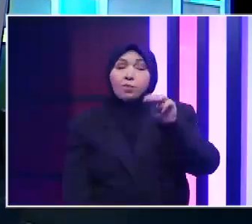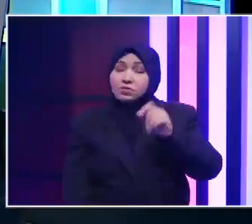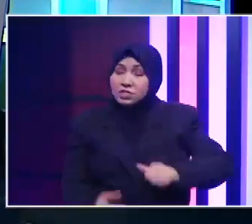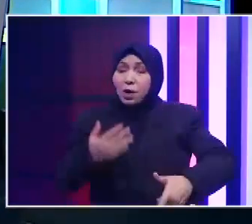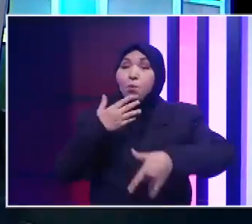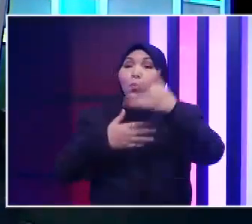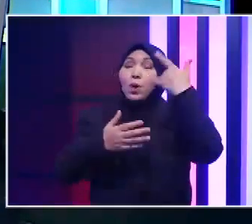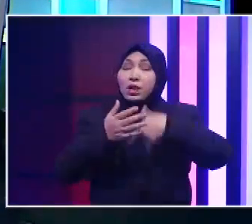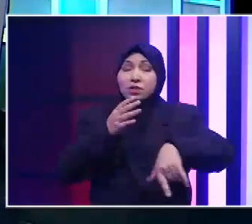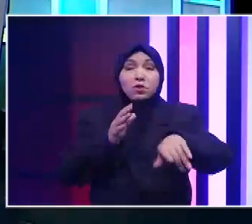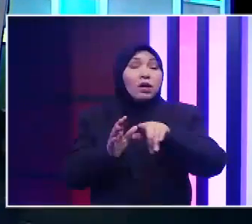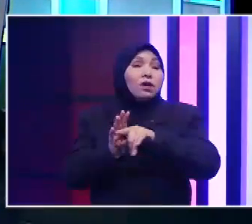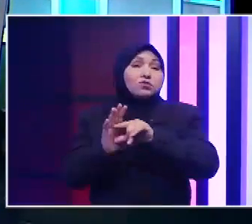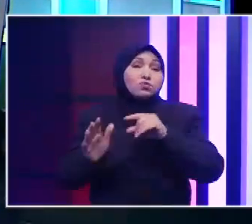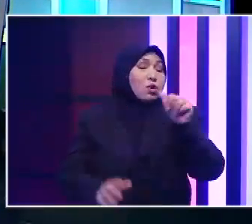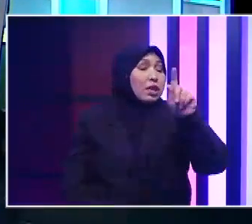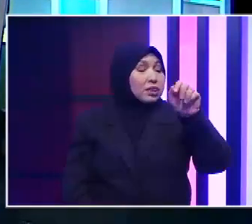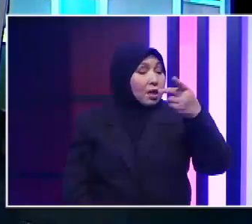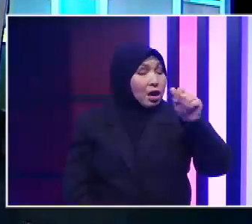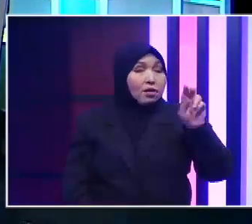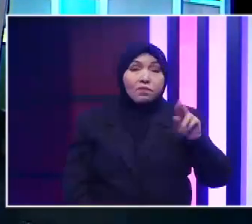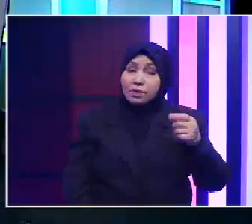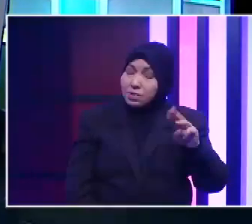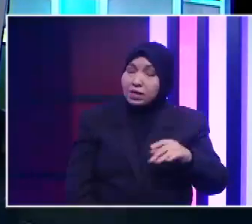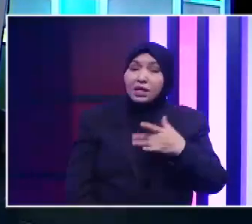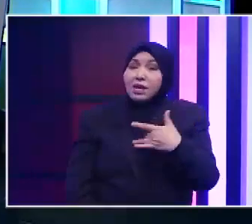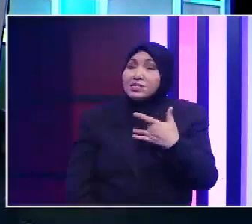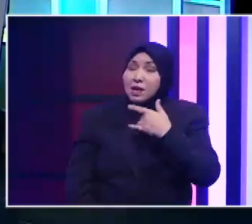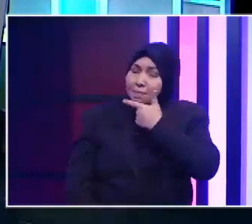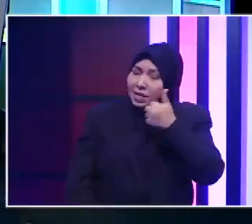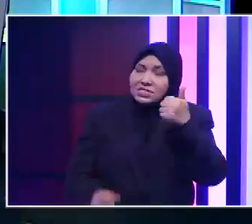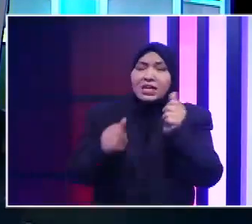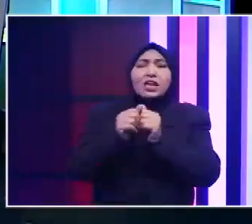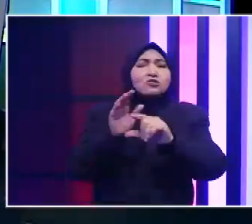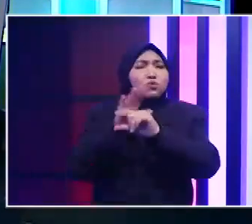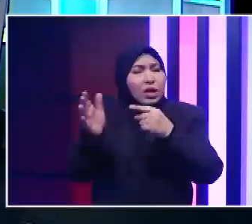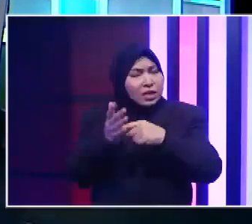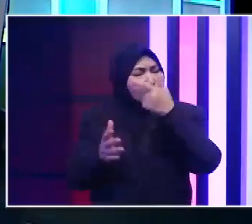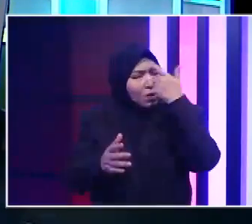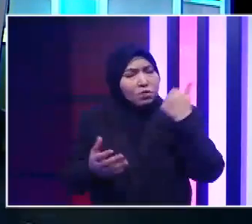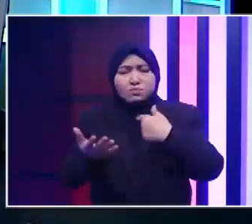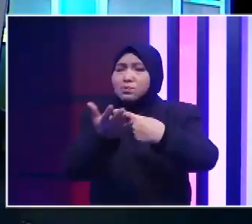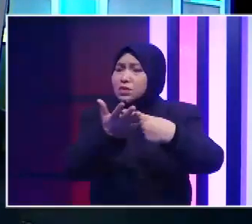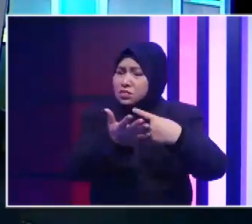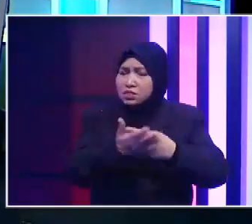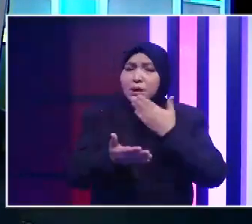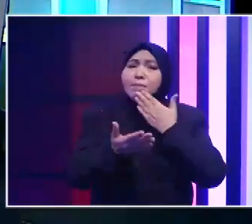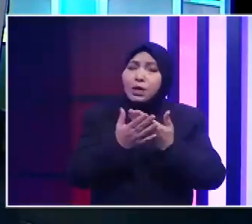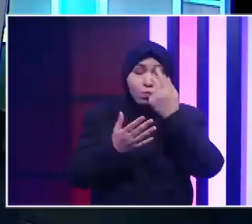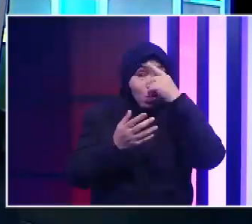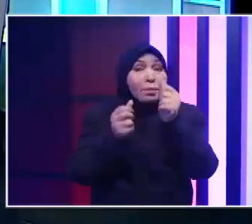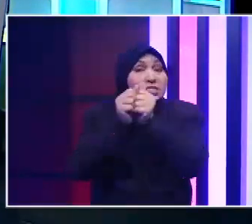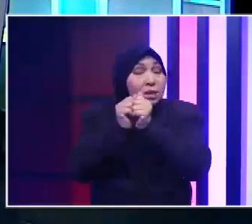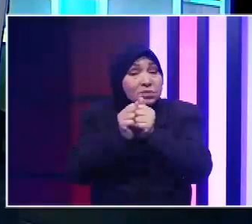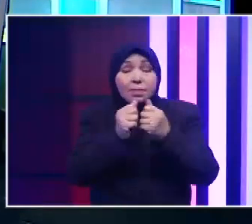surah at-tahrim sama pasti penonton akan masih tertarik dengan seluruh ini dan perbincangan yang sangat baik untuk sama-sama